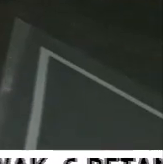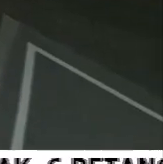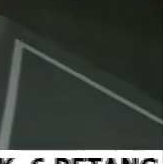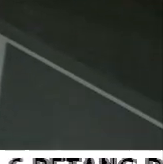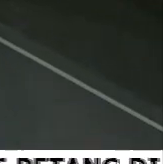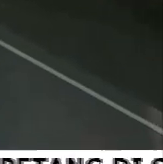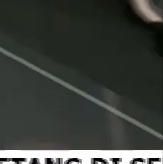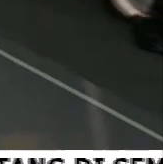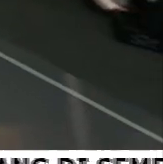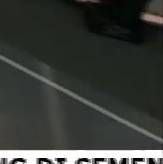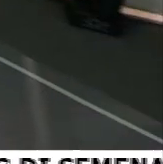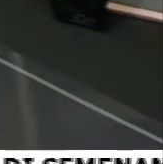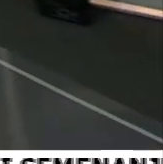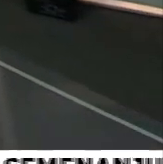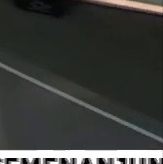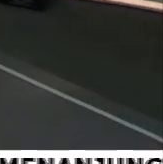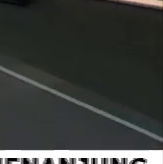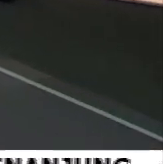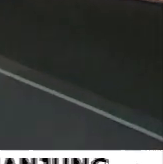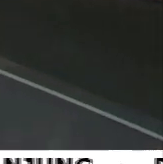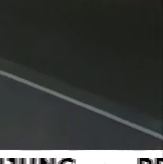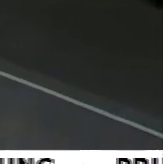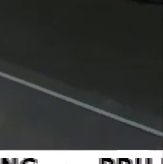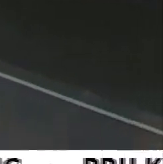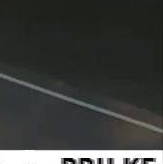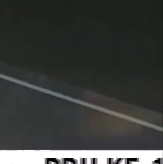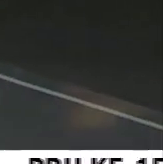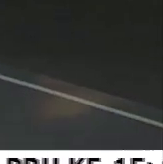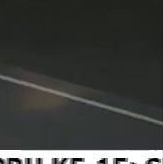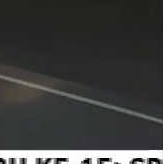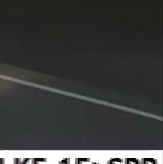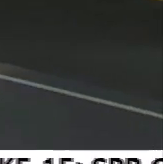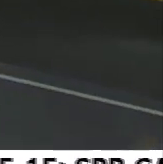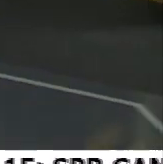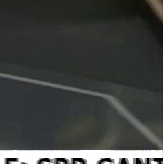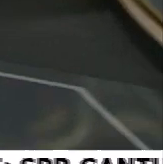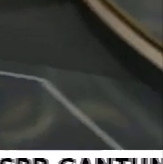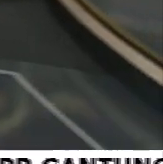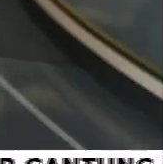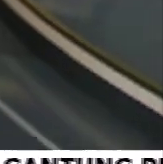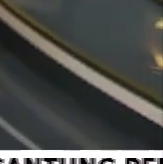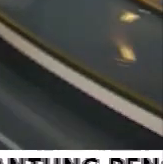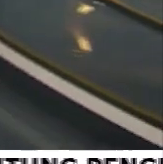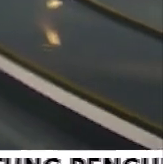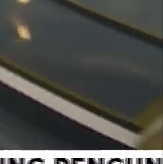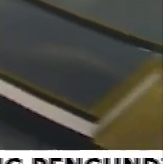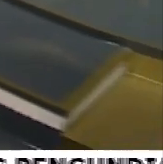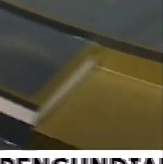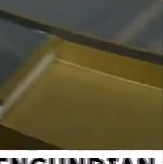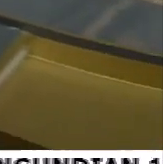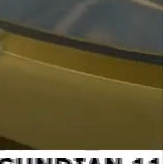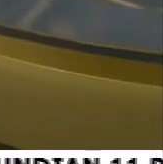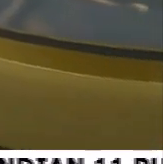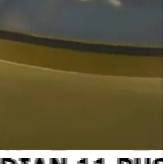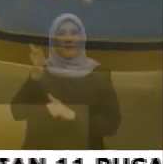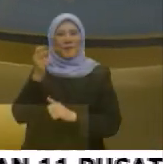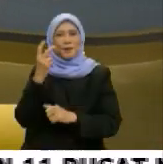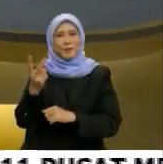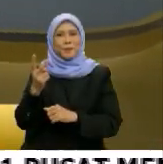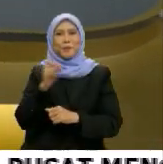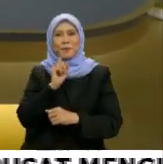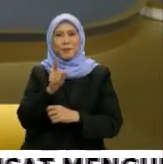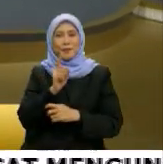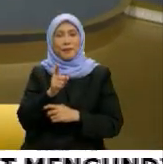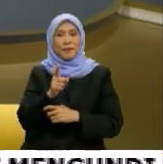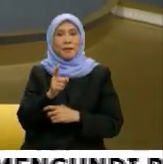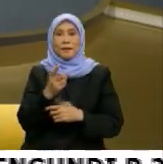Setakat ini, empat kawasan parlimen sudah kita ketahui keputusannya. Kesemuanya dimiliki oleh GPS. Dan kalau kita lihat